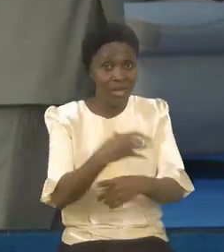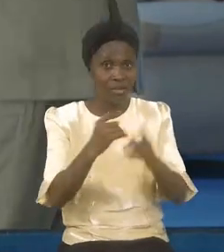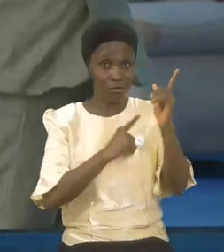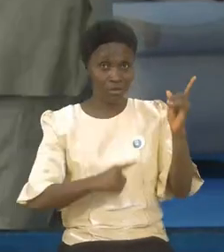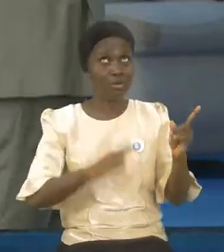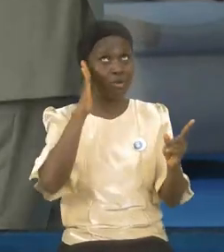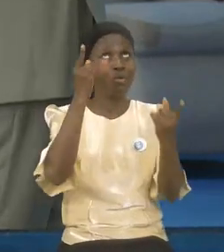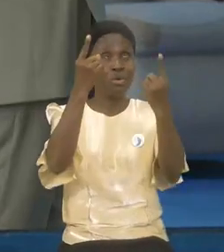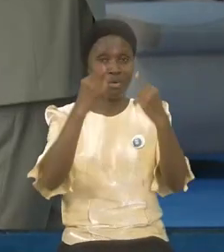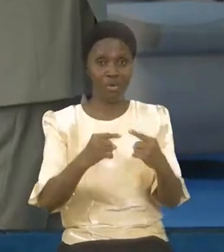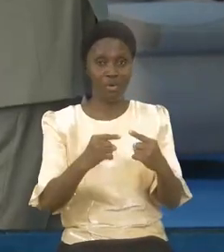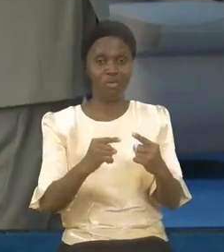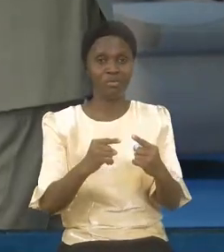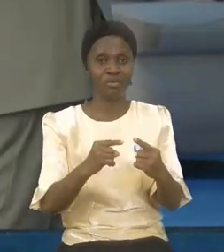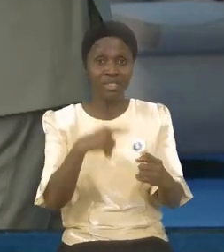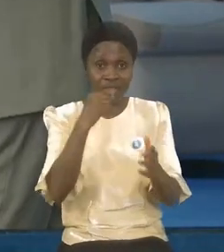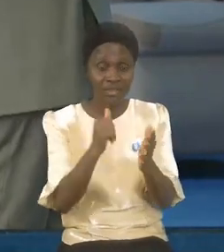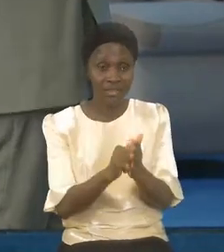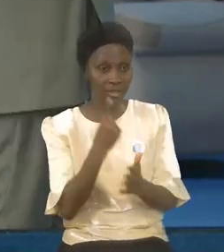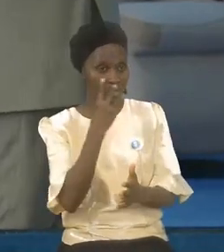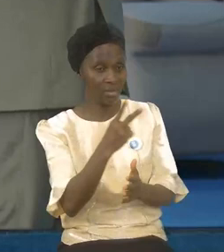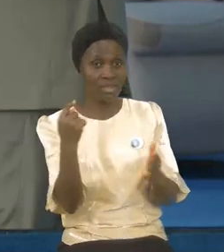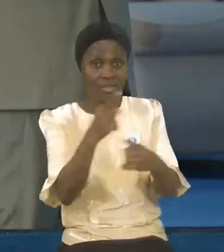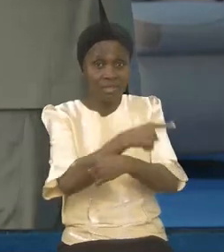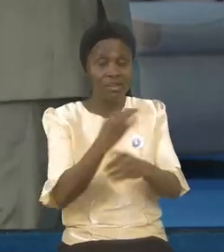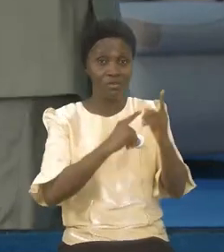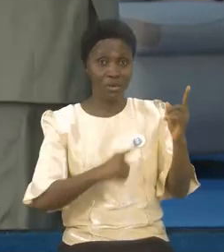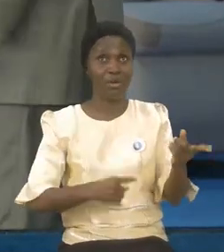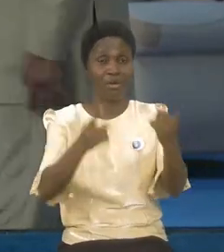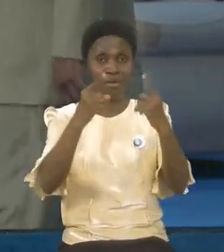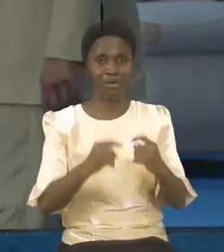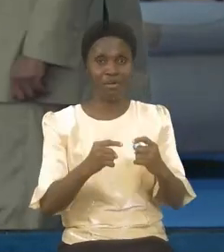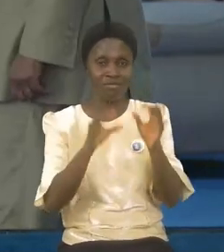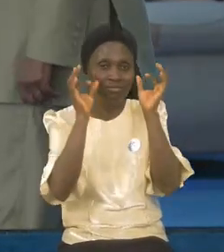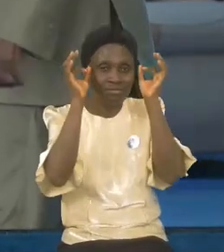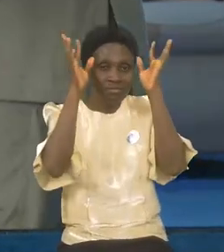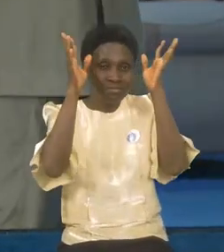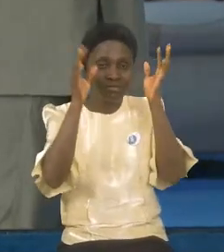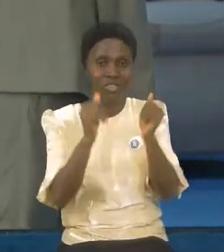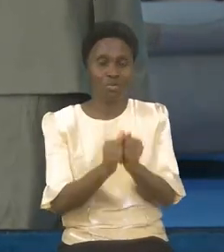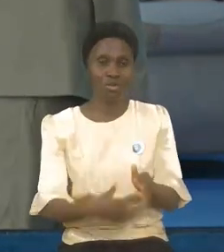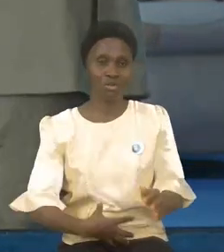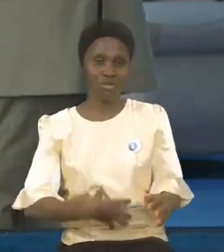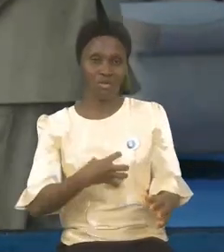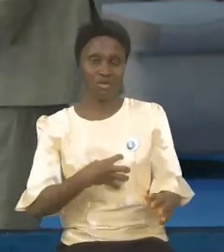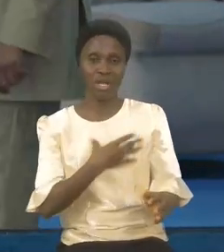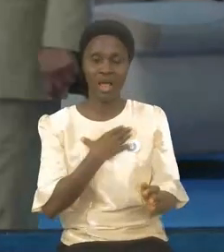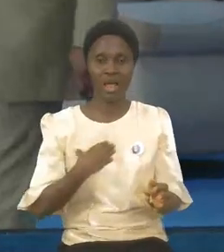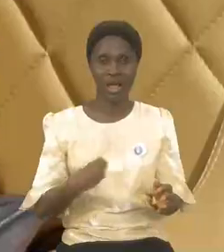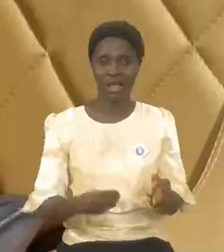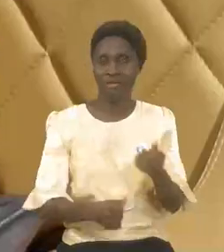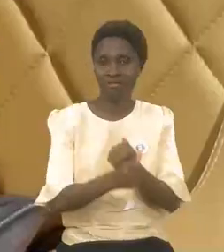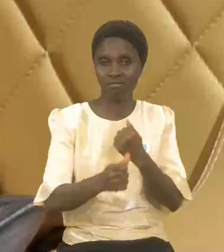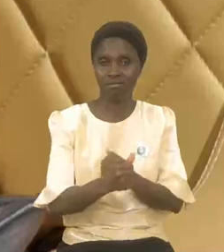viendra. Que voici le jour de l'Éternel arrive, jour cruel, jour de colère